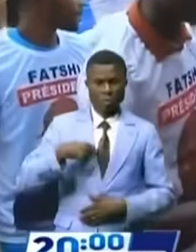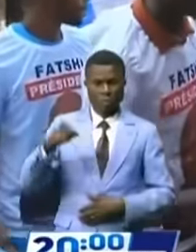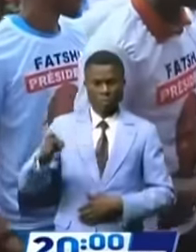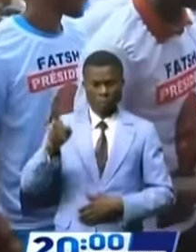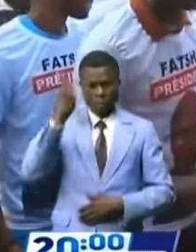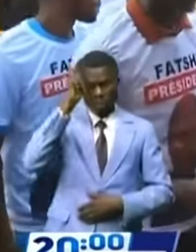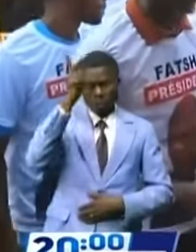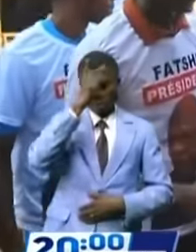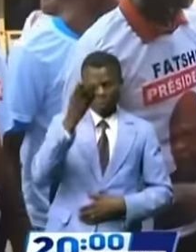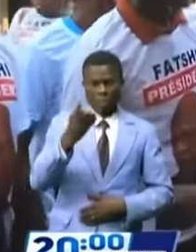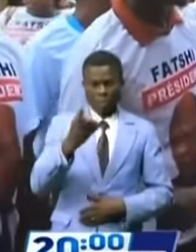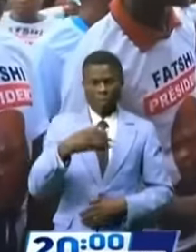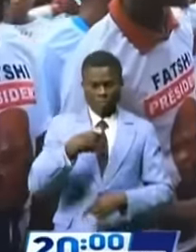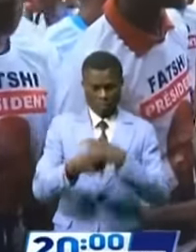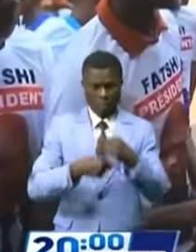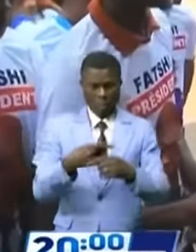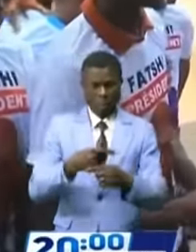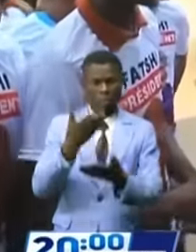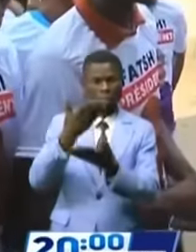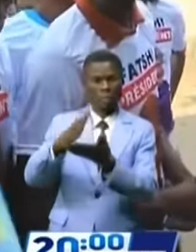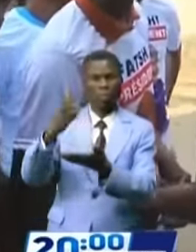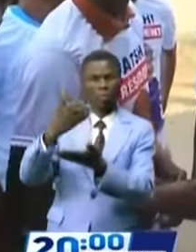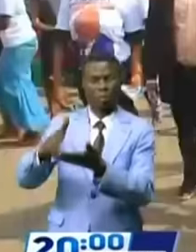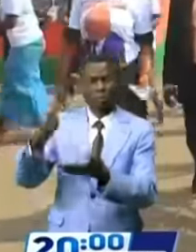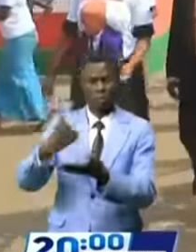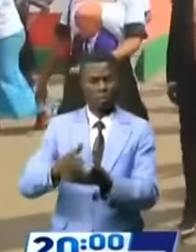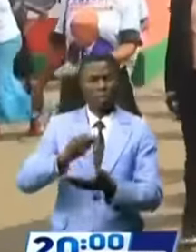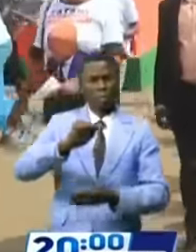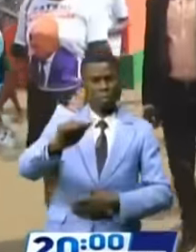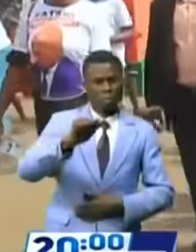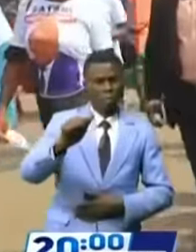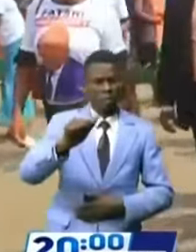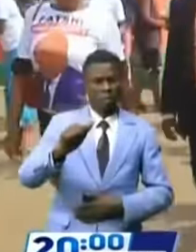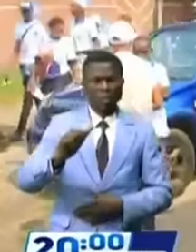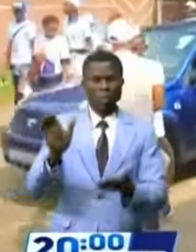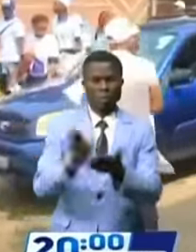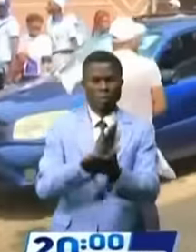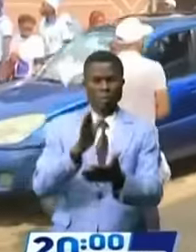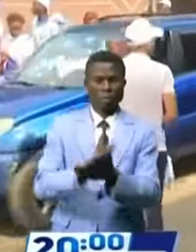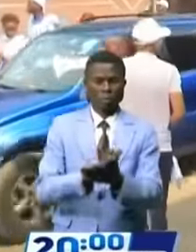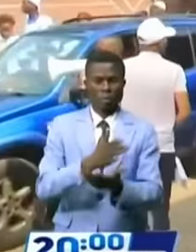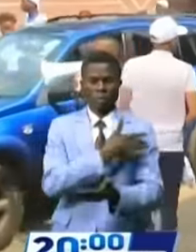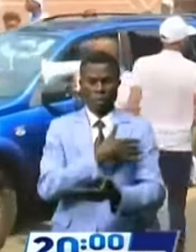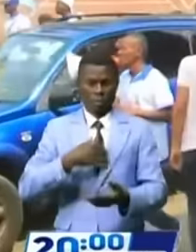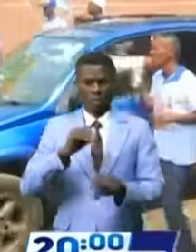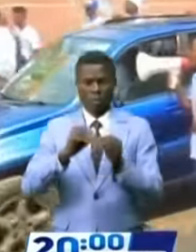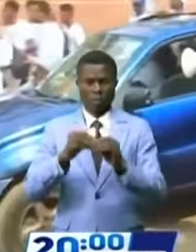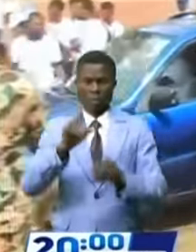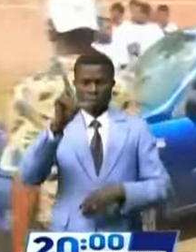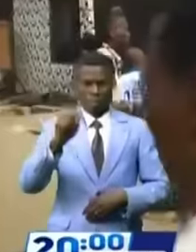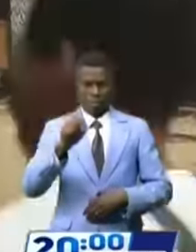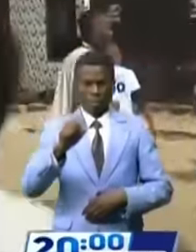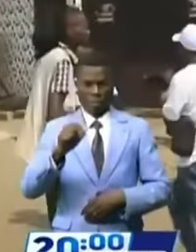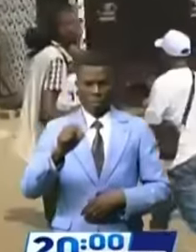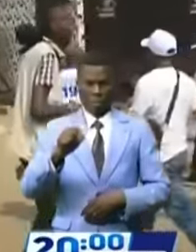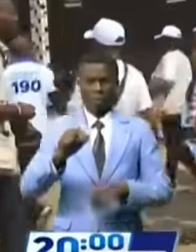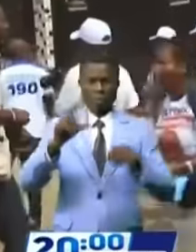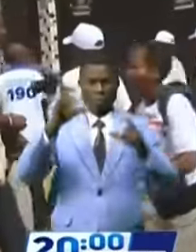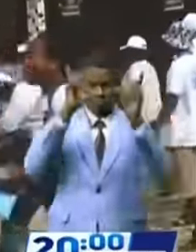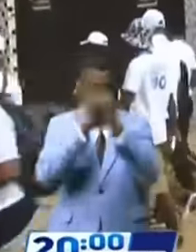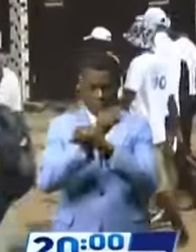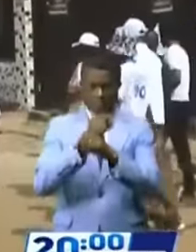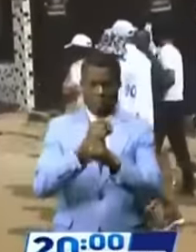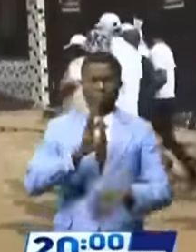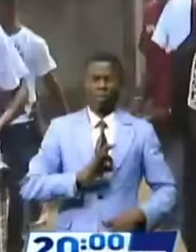la capitale procède à la distribution individuelle des dépliants avec mention numéro 20 et à l'effigie